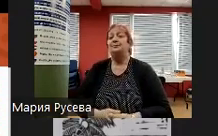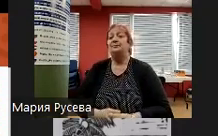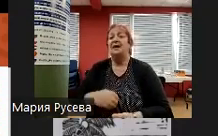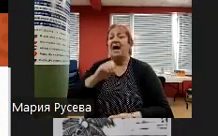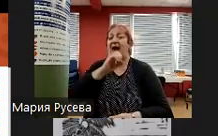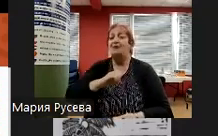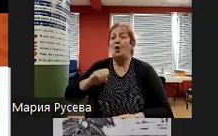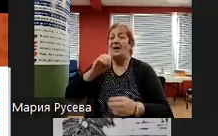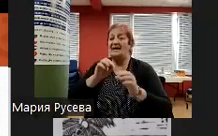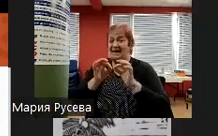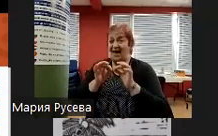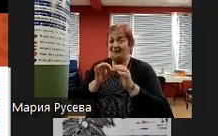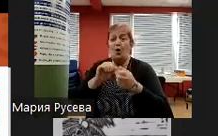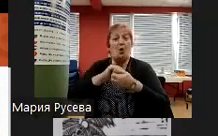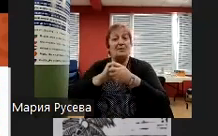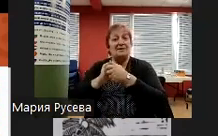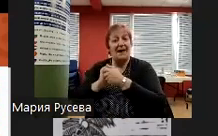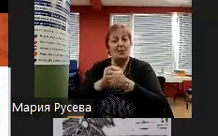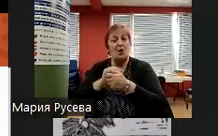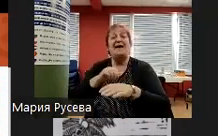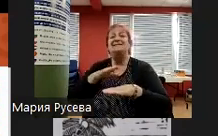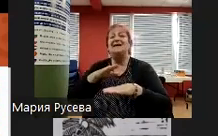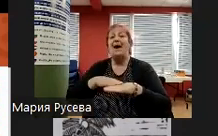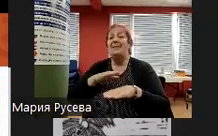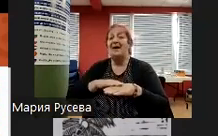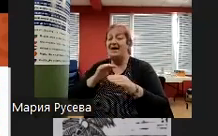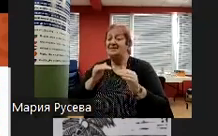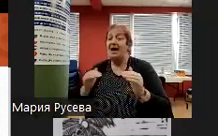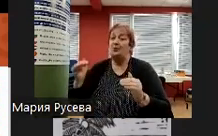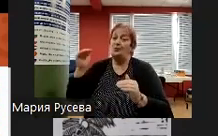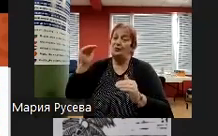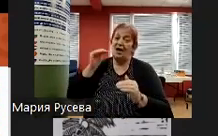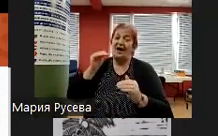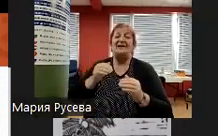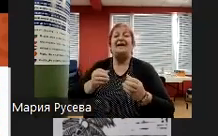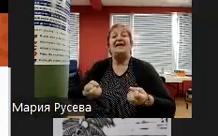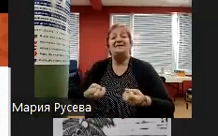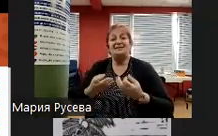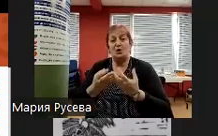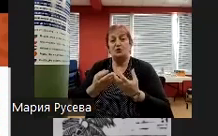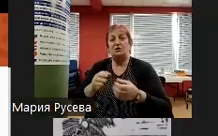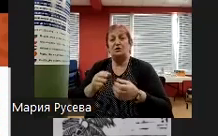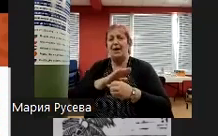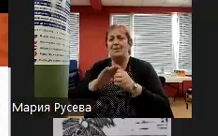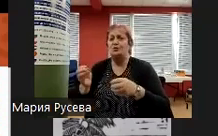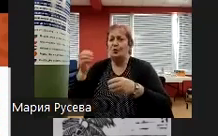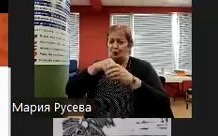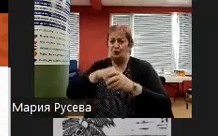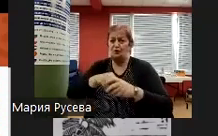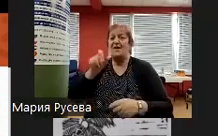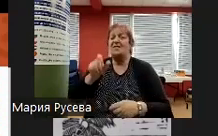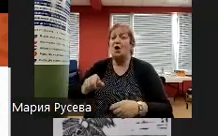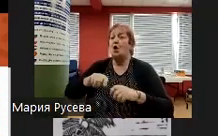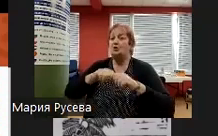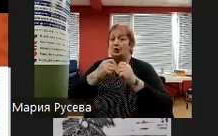Европейския форум се бори правата, повишаване на възможностите и пълното включване на хората с